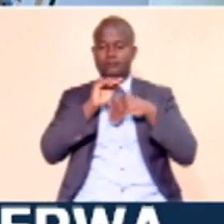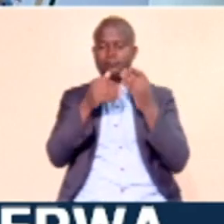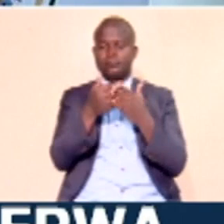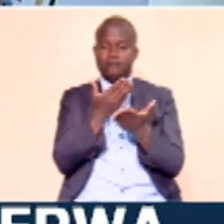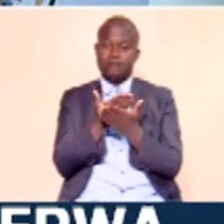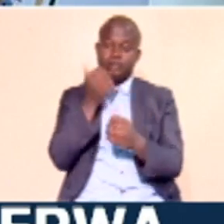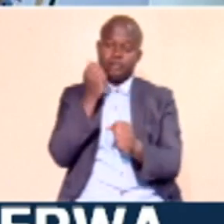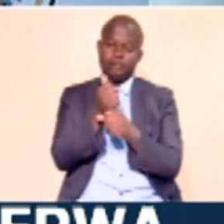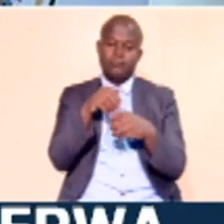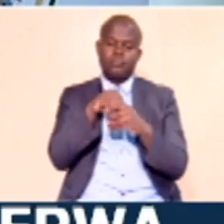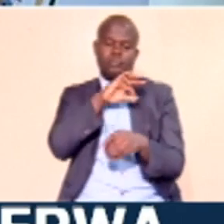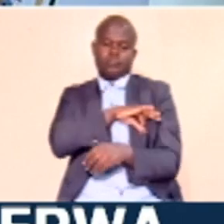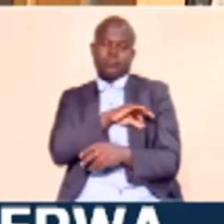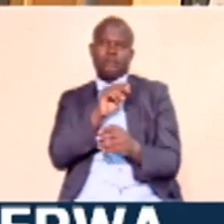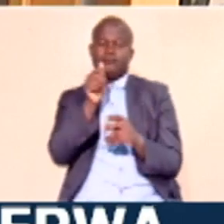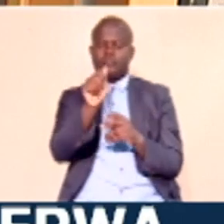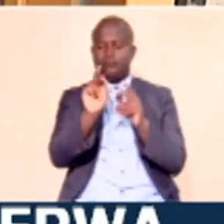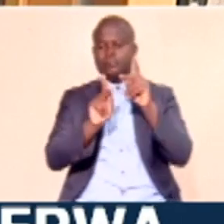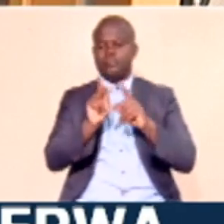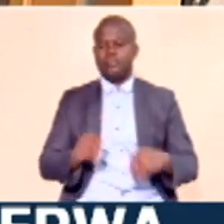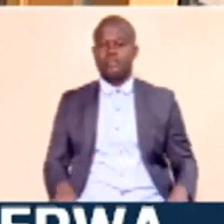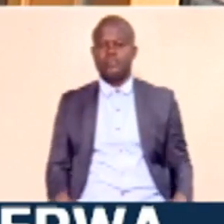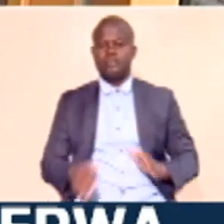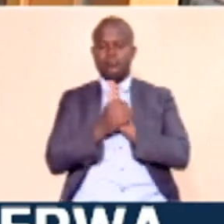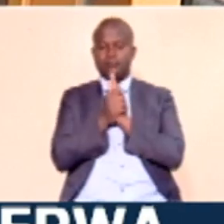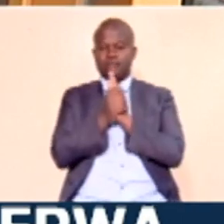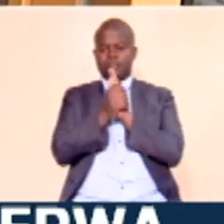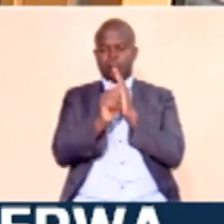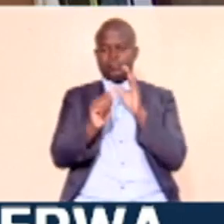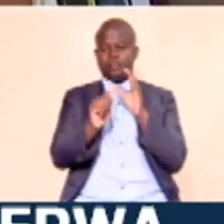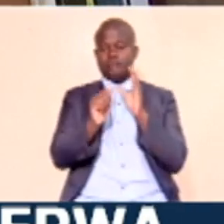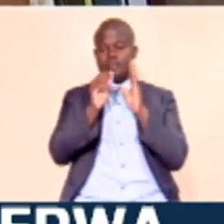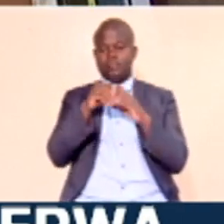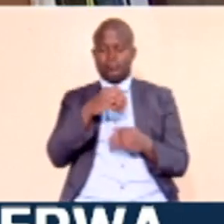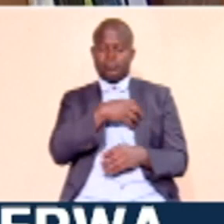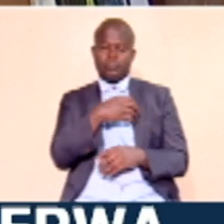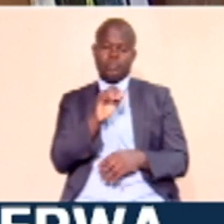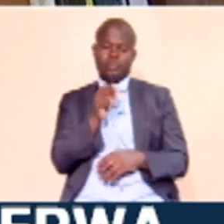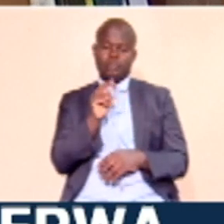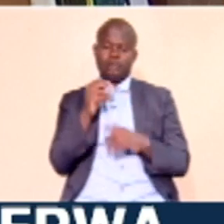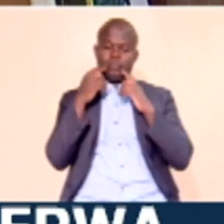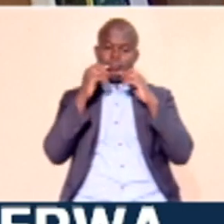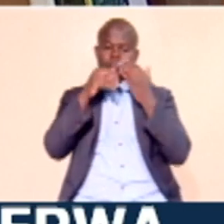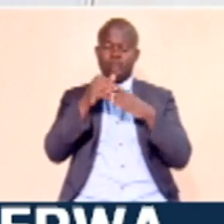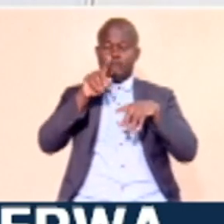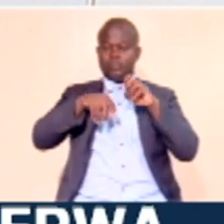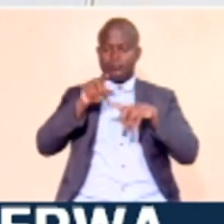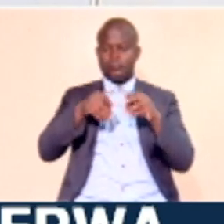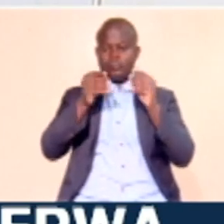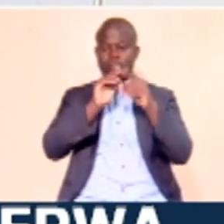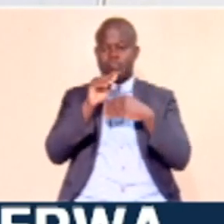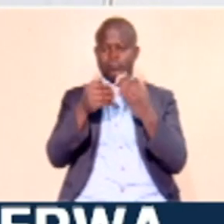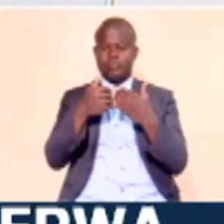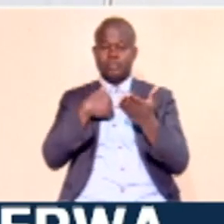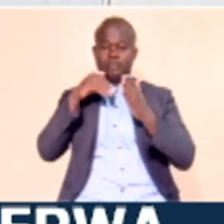yadusabye gukora mu nyungu z'abo baturage. Impuguke mu by'ubukungu John Mugabo avuga ko gukorera ku mihigo ari politike iha umuturage uburenganzira bwo